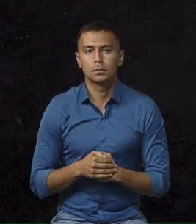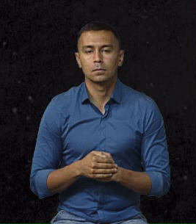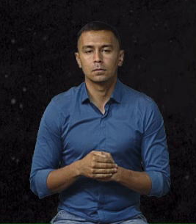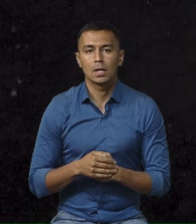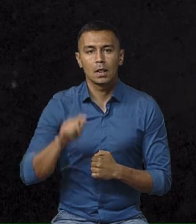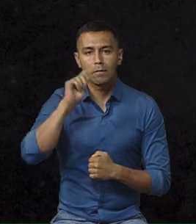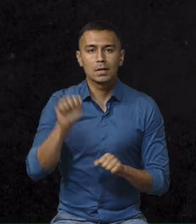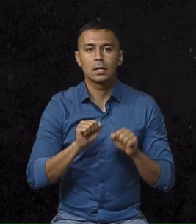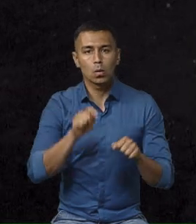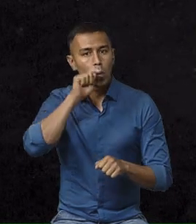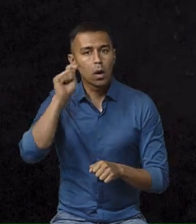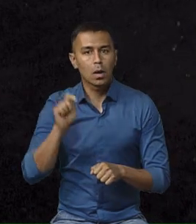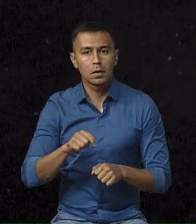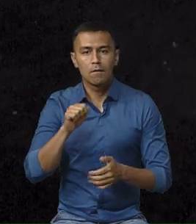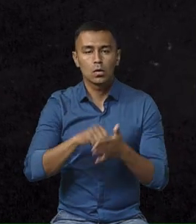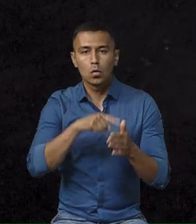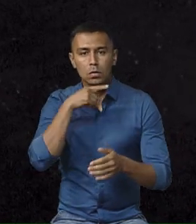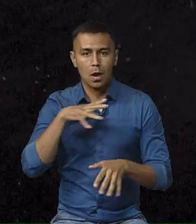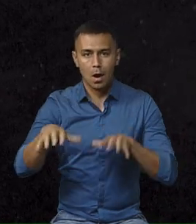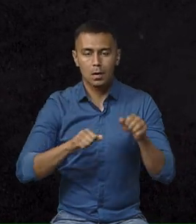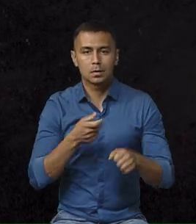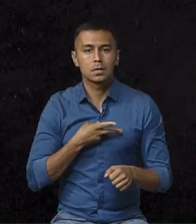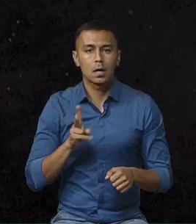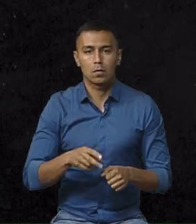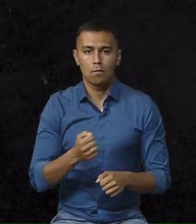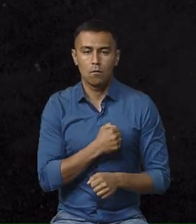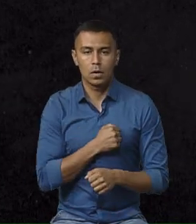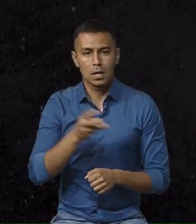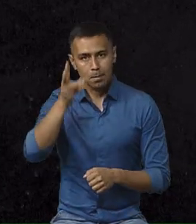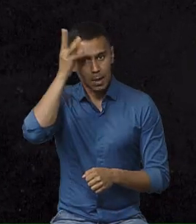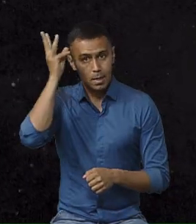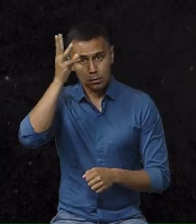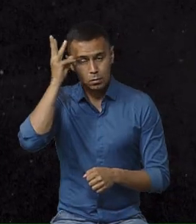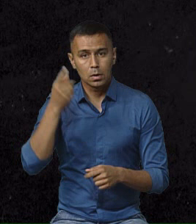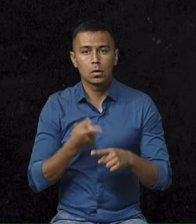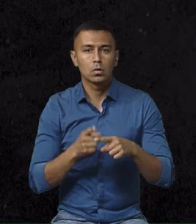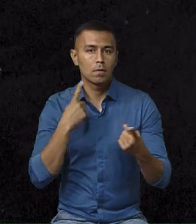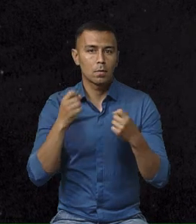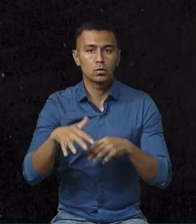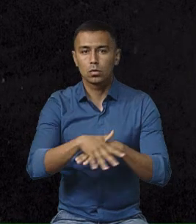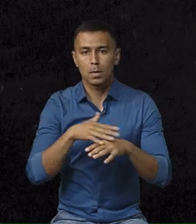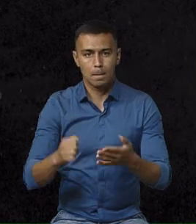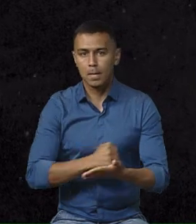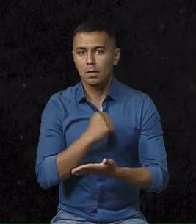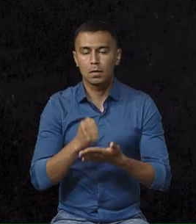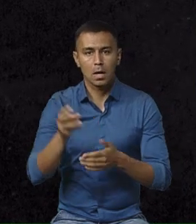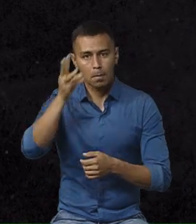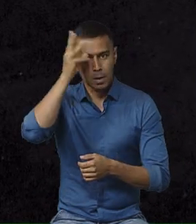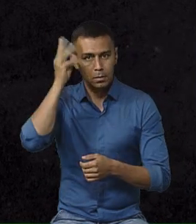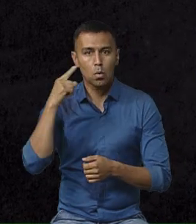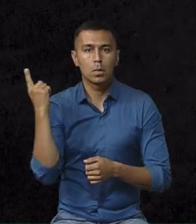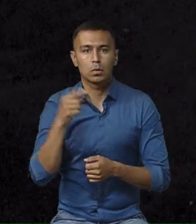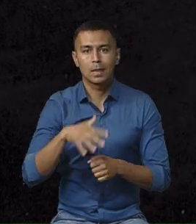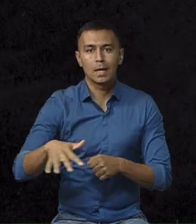На війні, захищаючи Україну від російської агресії, загинув воїн з Хмельницького Віталій Леськов. Цю інформацію Суспільному підтвердили у Хмельницькому